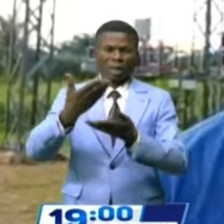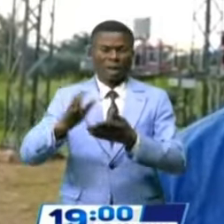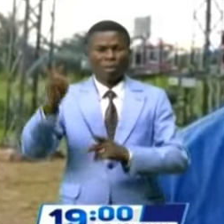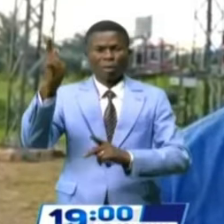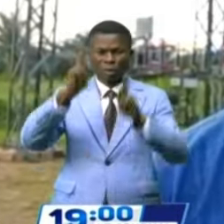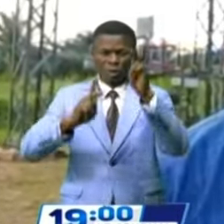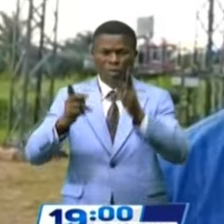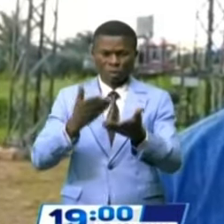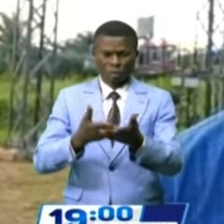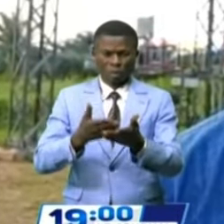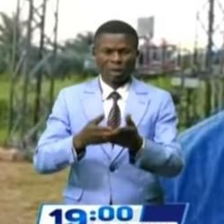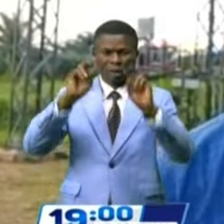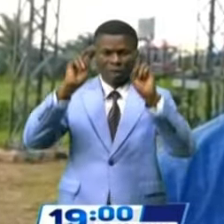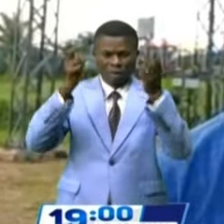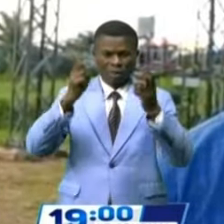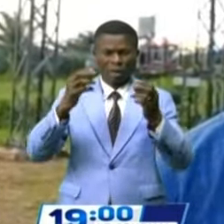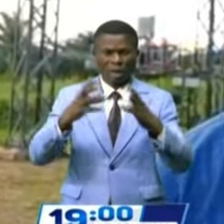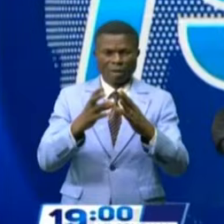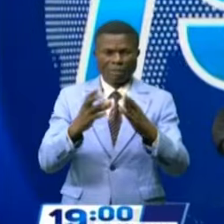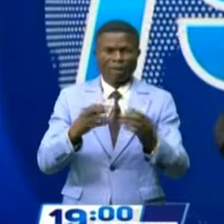population.